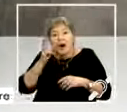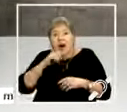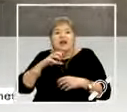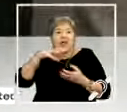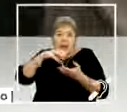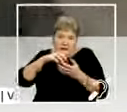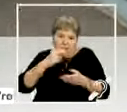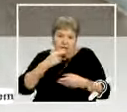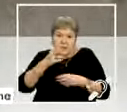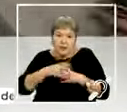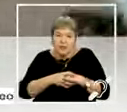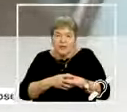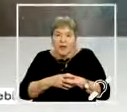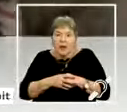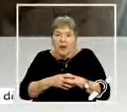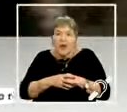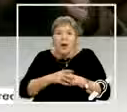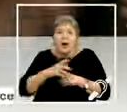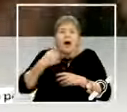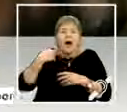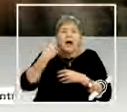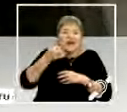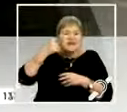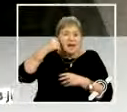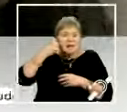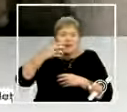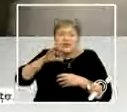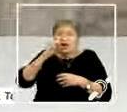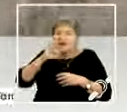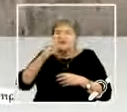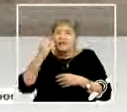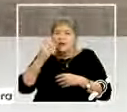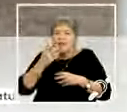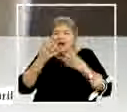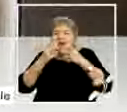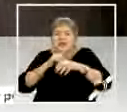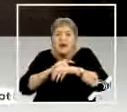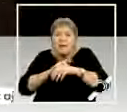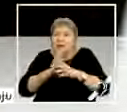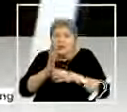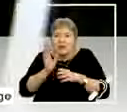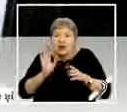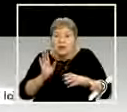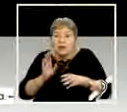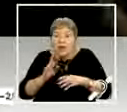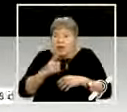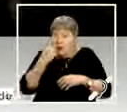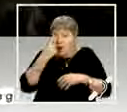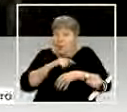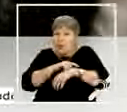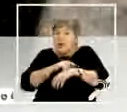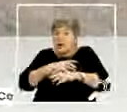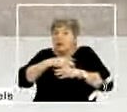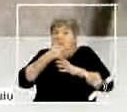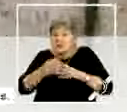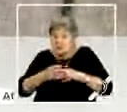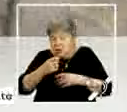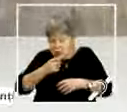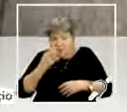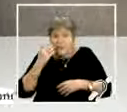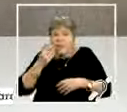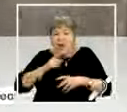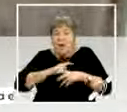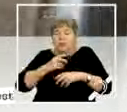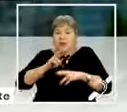echipaj. Între ora apelului și momentul găsirii victimei au trecut doar câteva minute, însă orice minut de întârziere putea fi fatal. Îmi